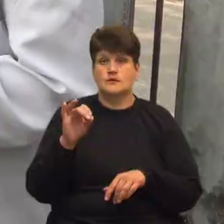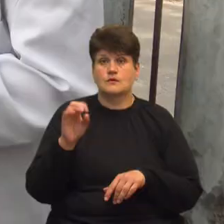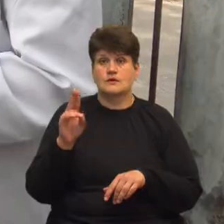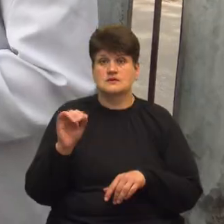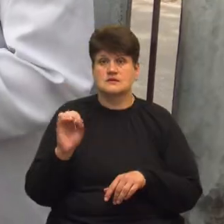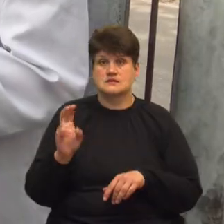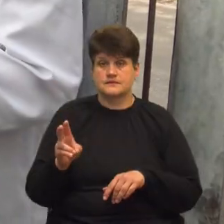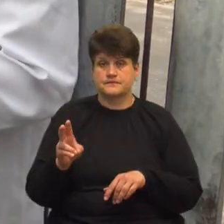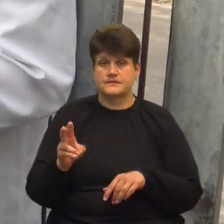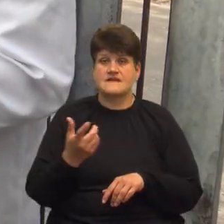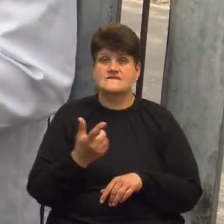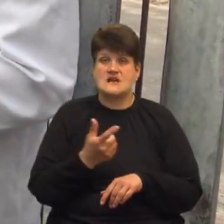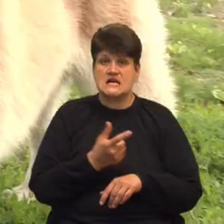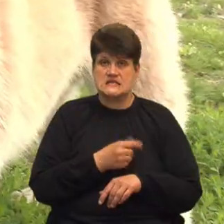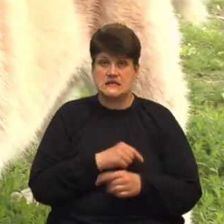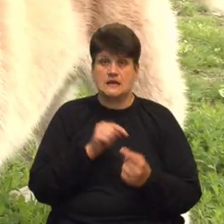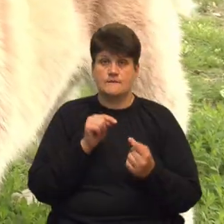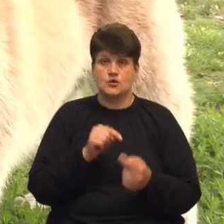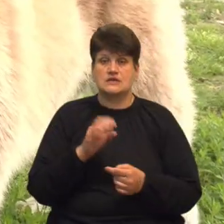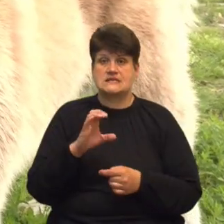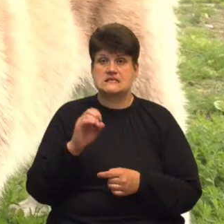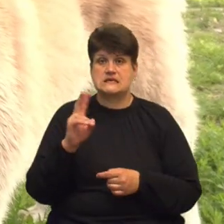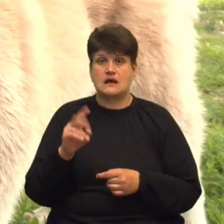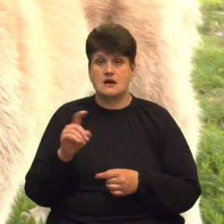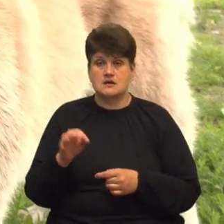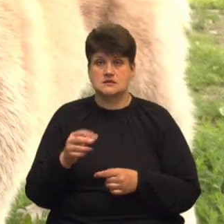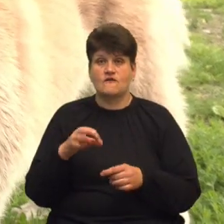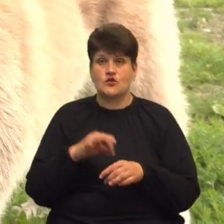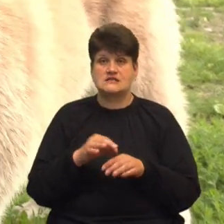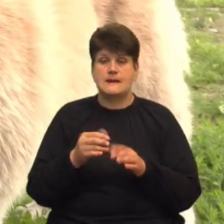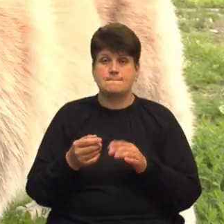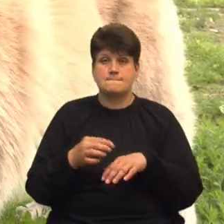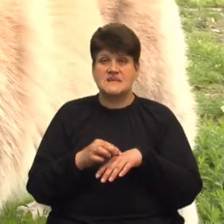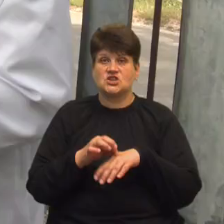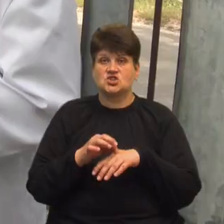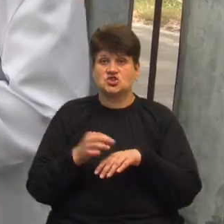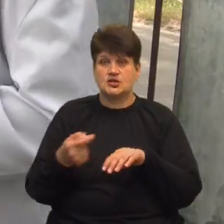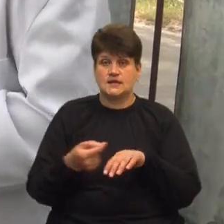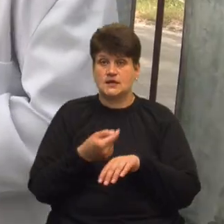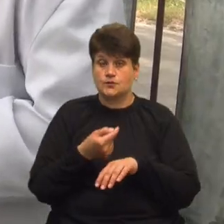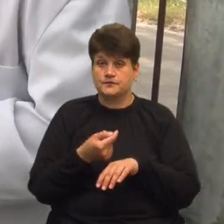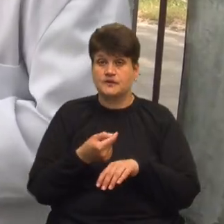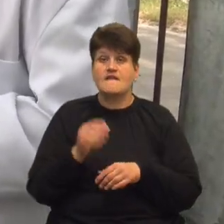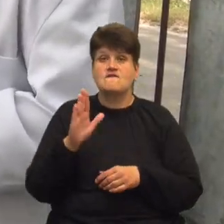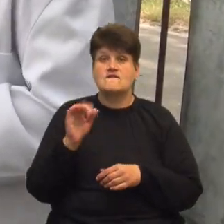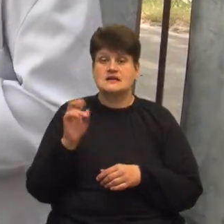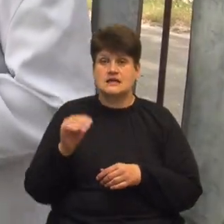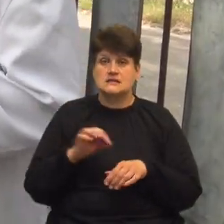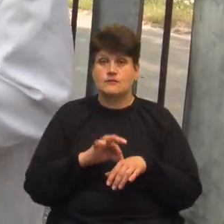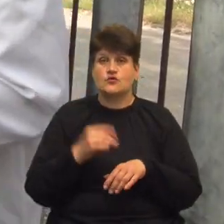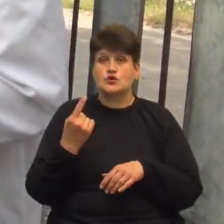Сказу. Вакцина проти сказу вводиться підшкірно. От. Вакцинація проводиться один раз на